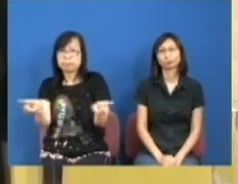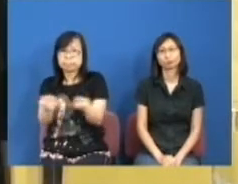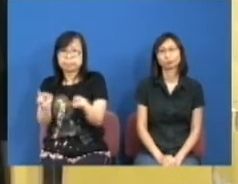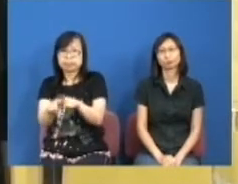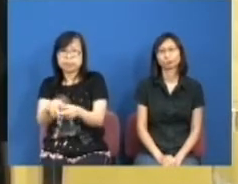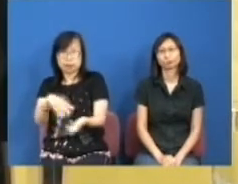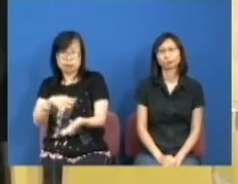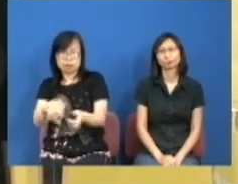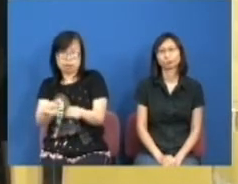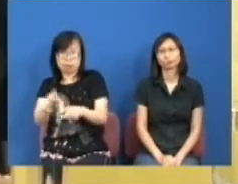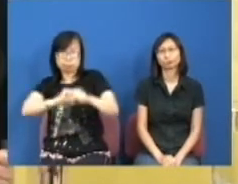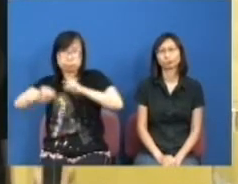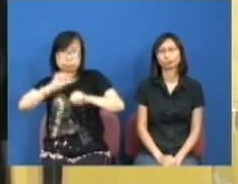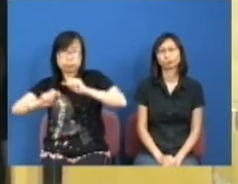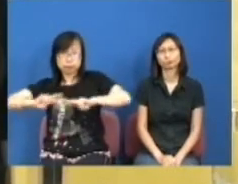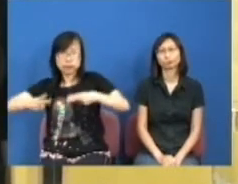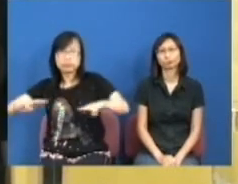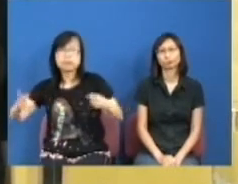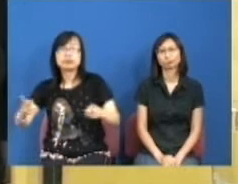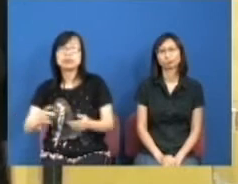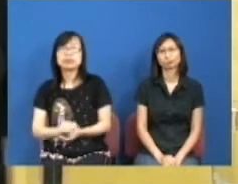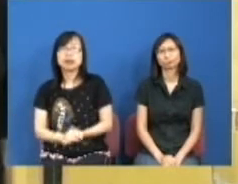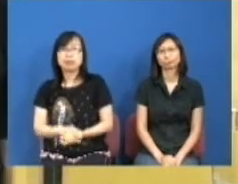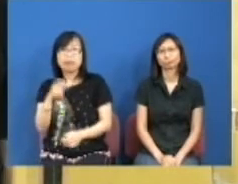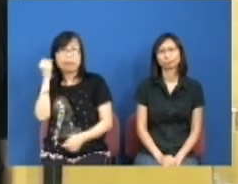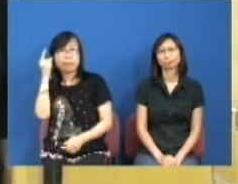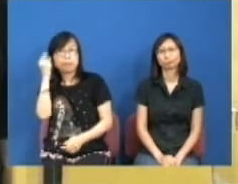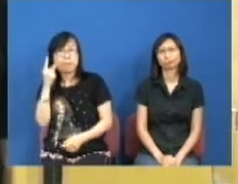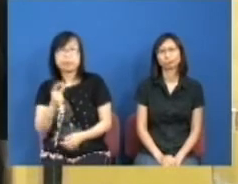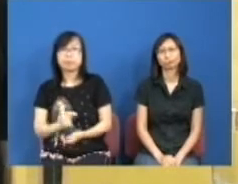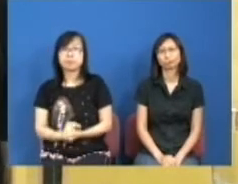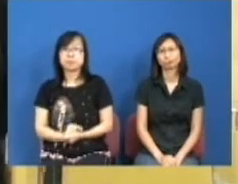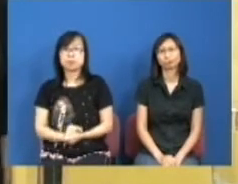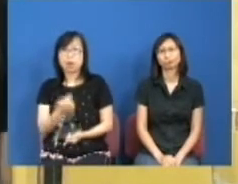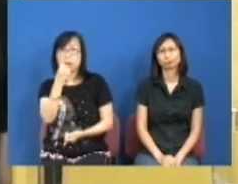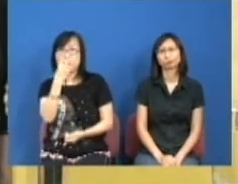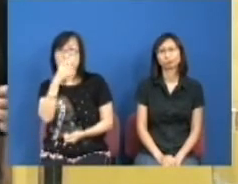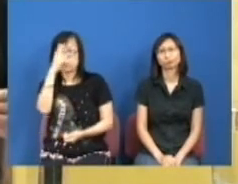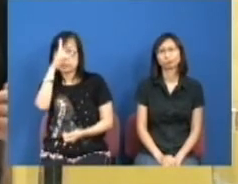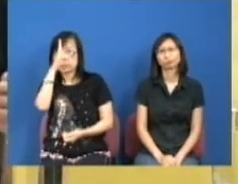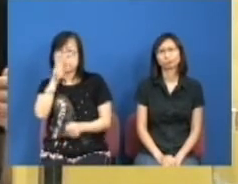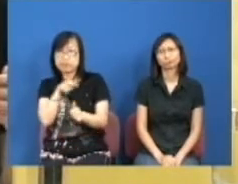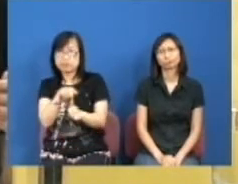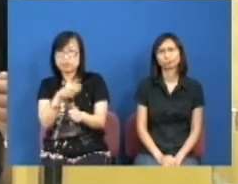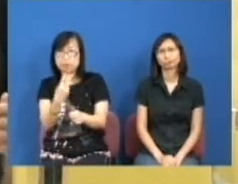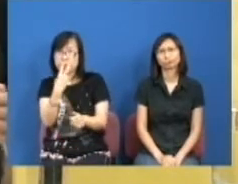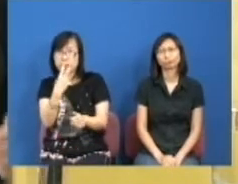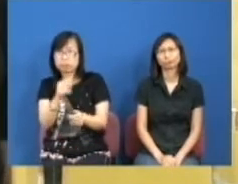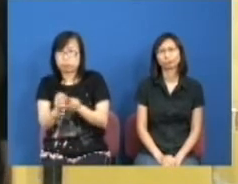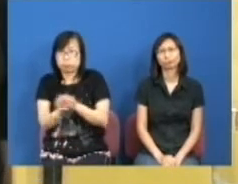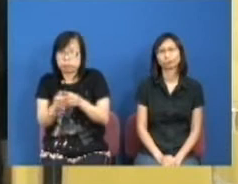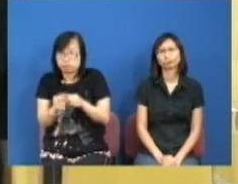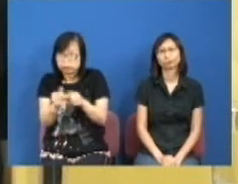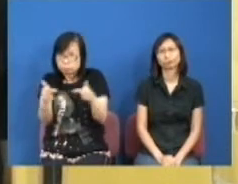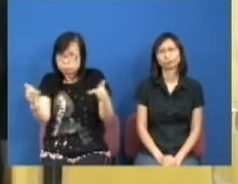體嘅政治行動嘅一個發展。咁特別就好似我頭先講咧，就係香港嘅政治空間係因為咁樣而越嚟越闊啦，